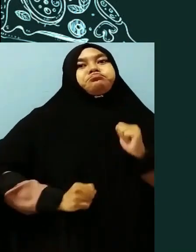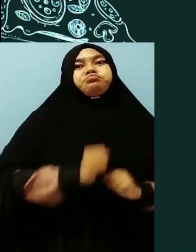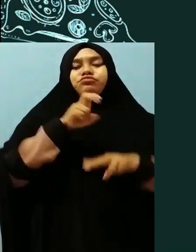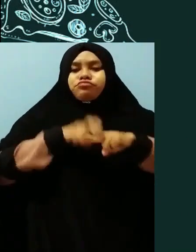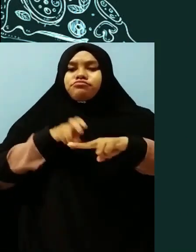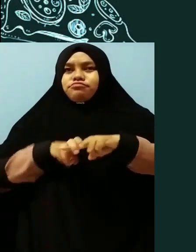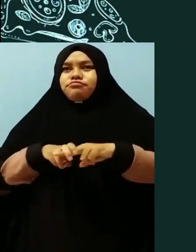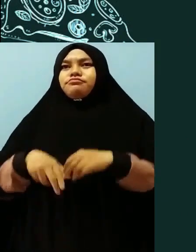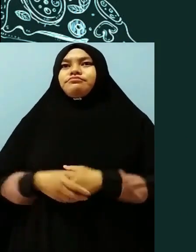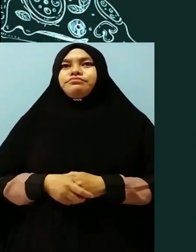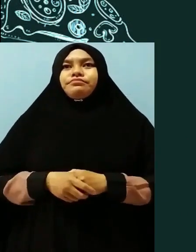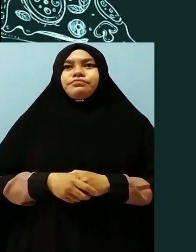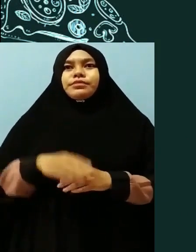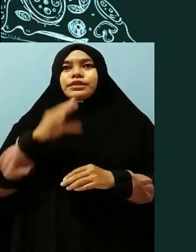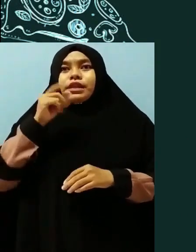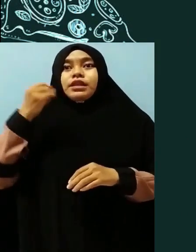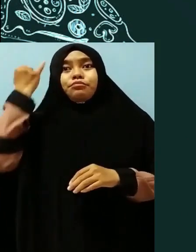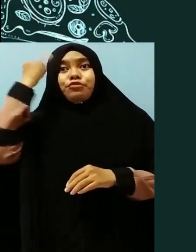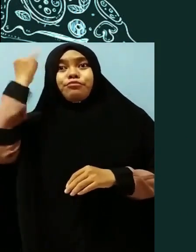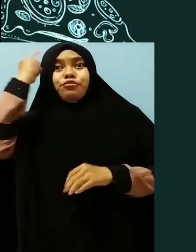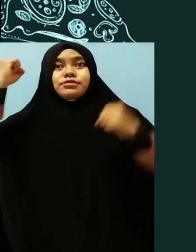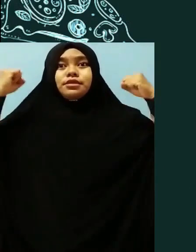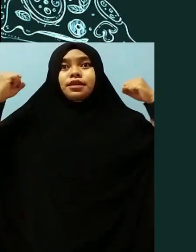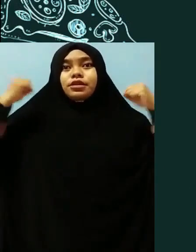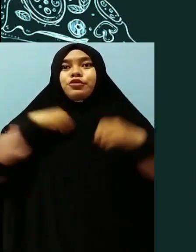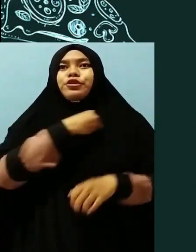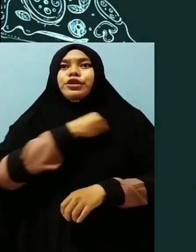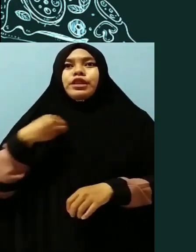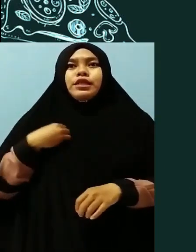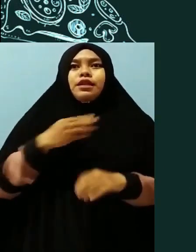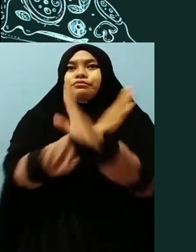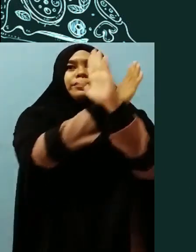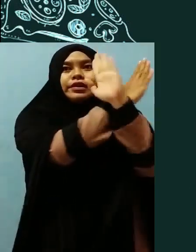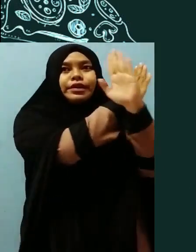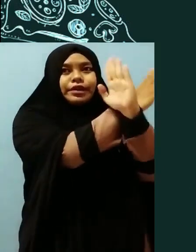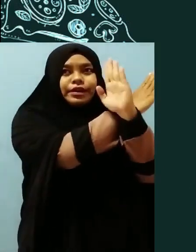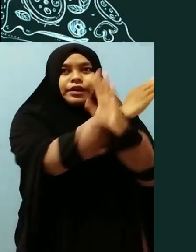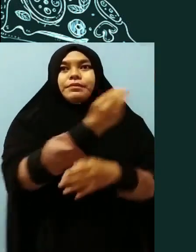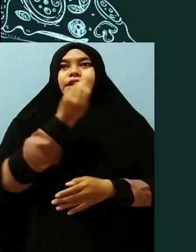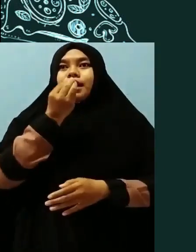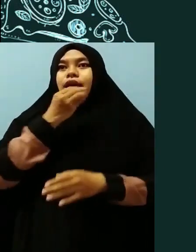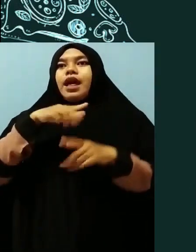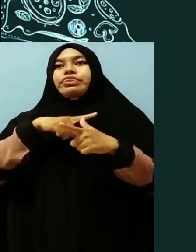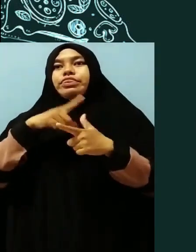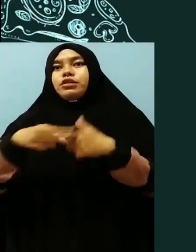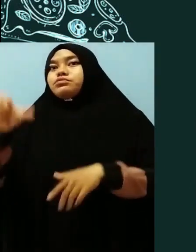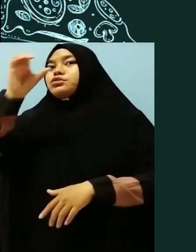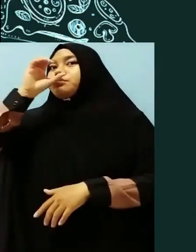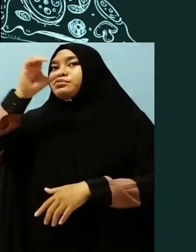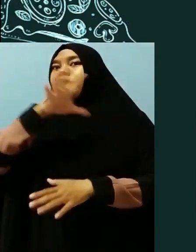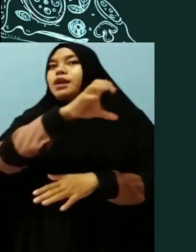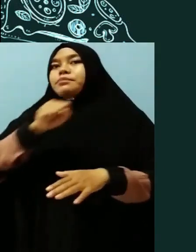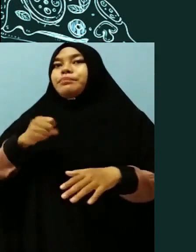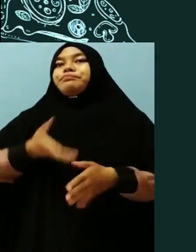Jangan berlari-lari makannya. Ternyata dalam ilmu kesehatan, dokter pun juga melarang kalau